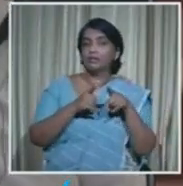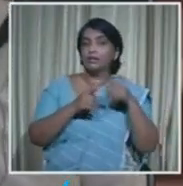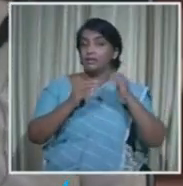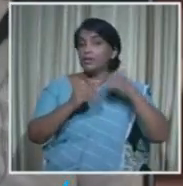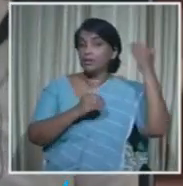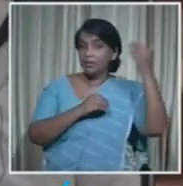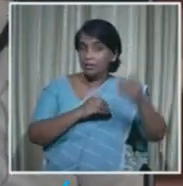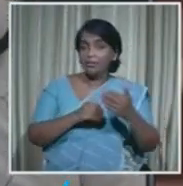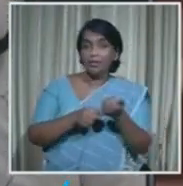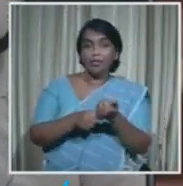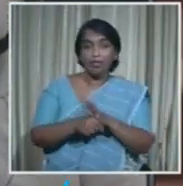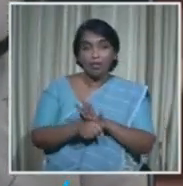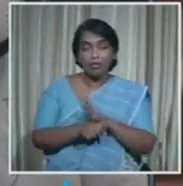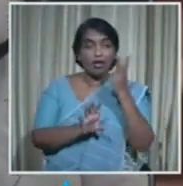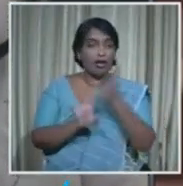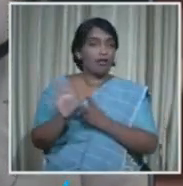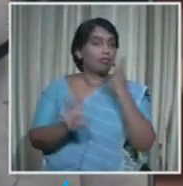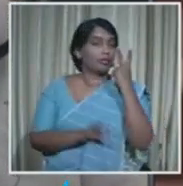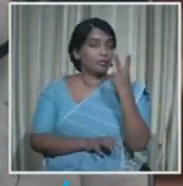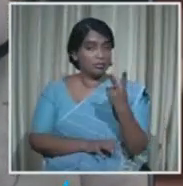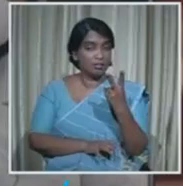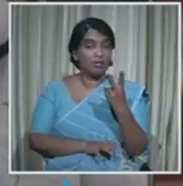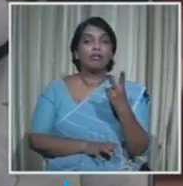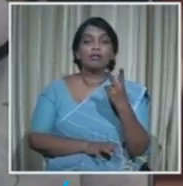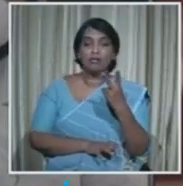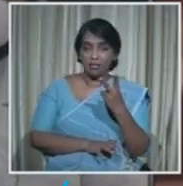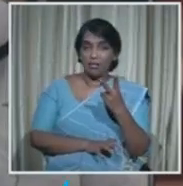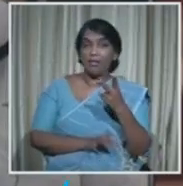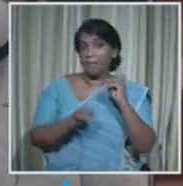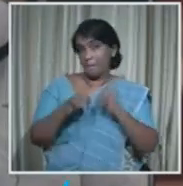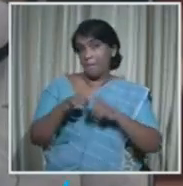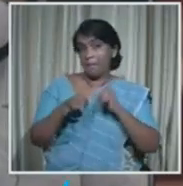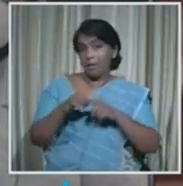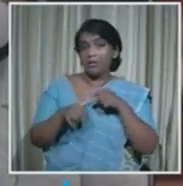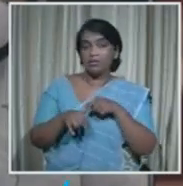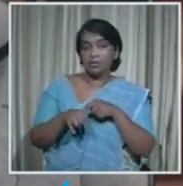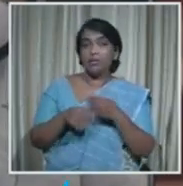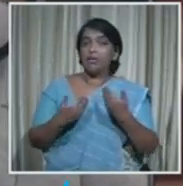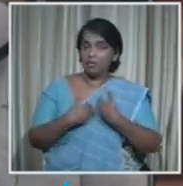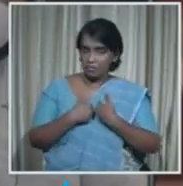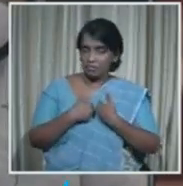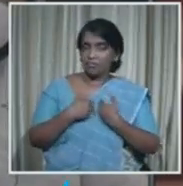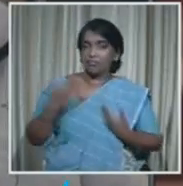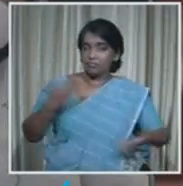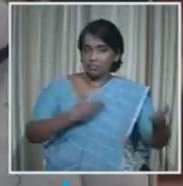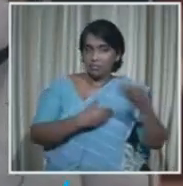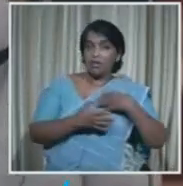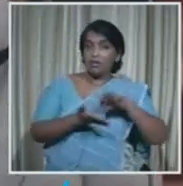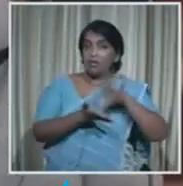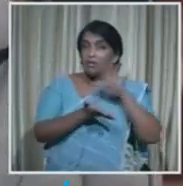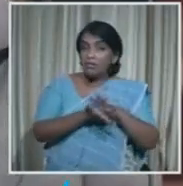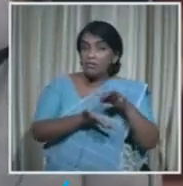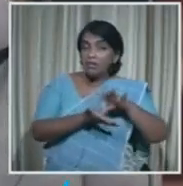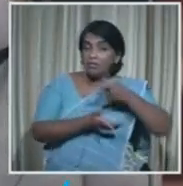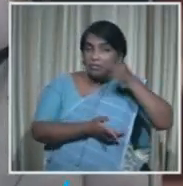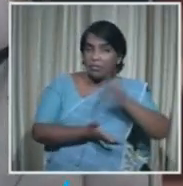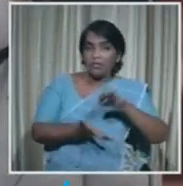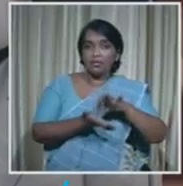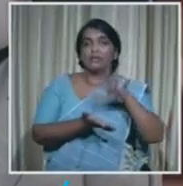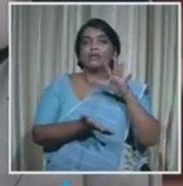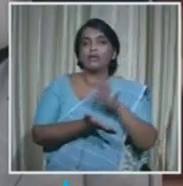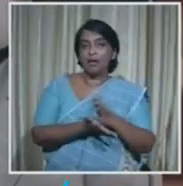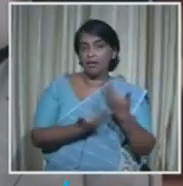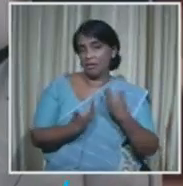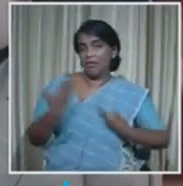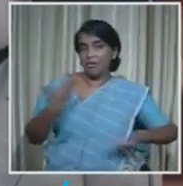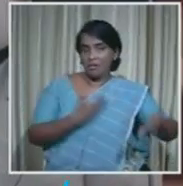etaninya ada covid aurdu deka, meke prasnya tino ape patte, tindu tiran ganime, ape